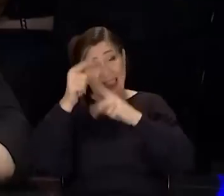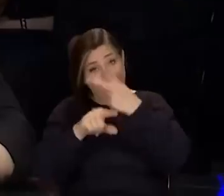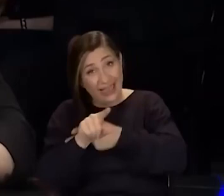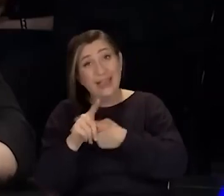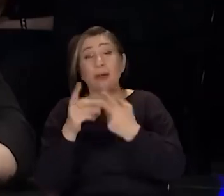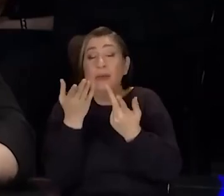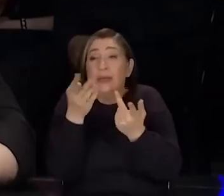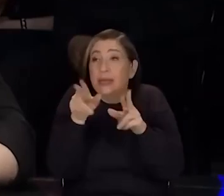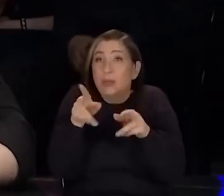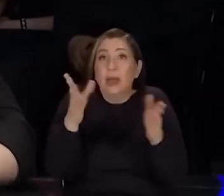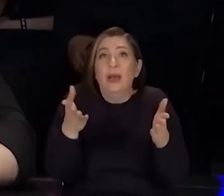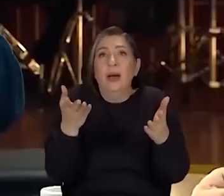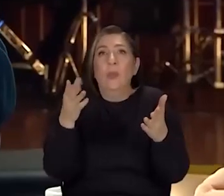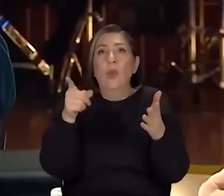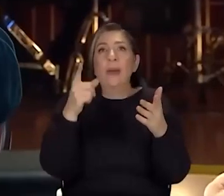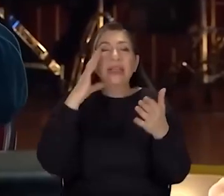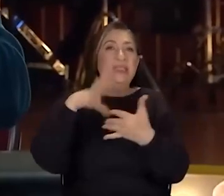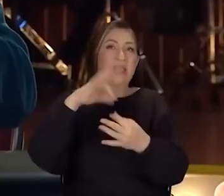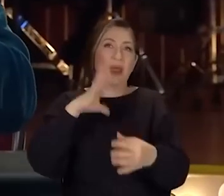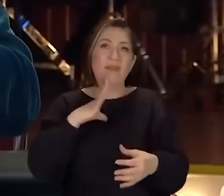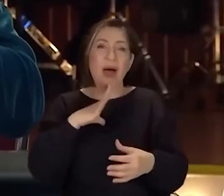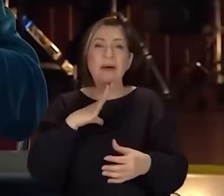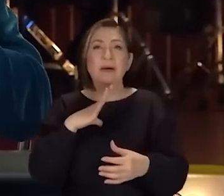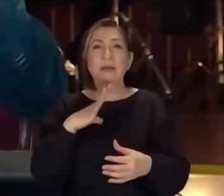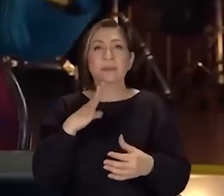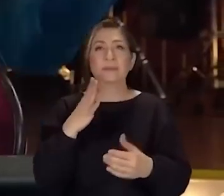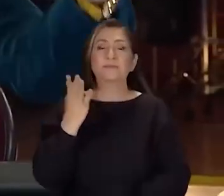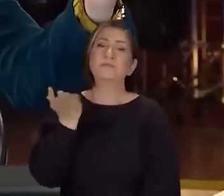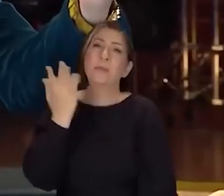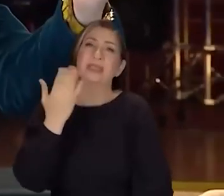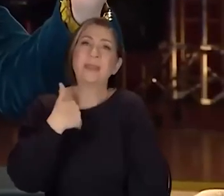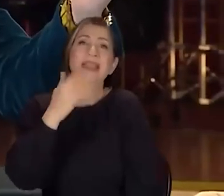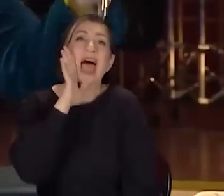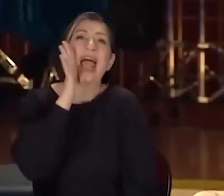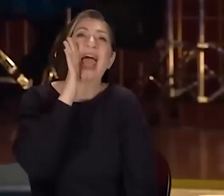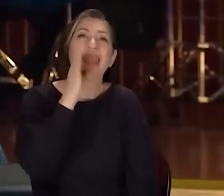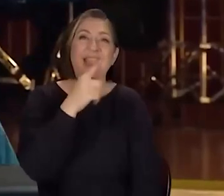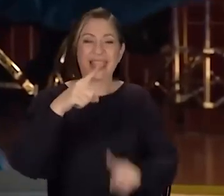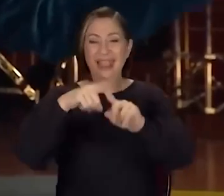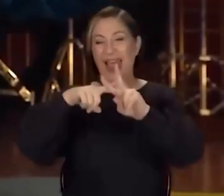Yani böyle insanlar var. Böyle hani şey olarak, mesela bizim Tarkan.